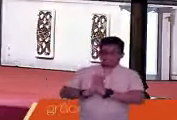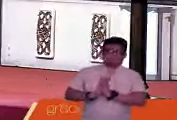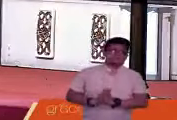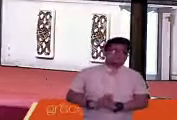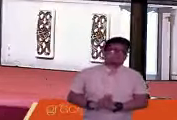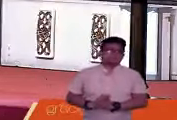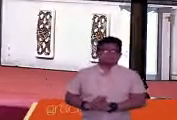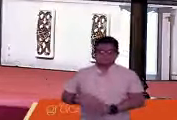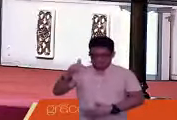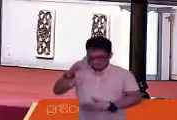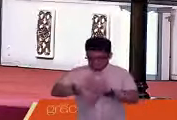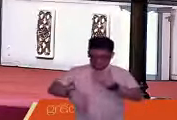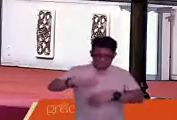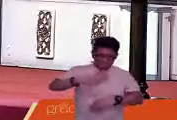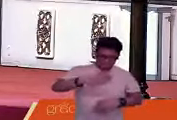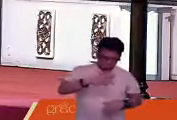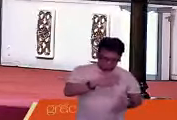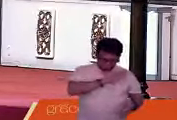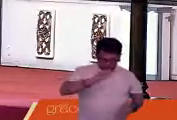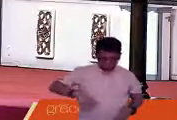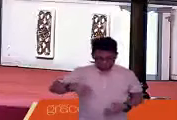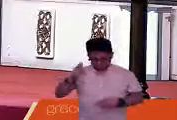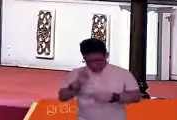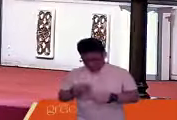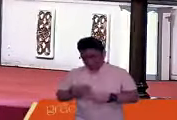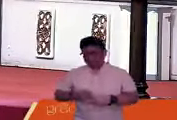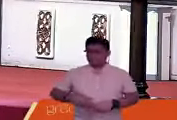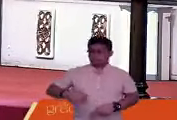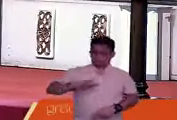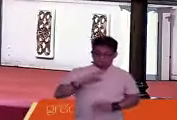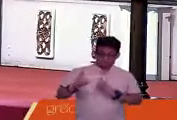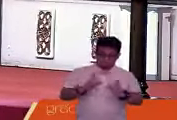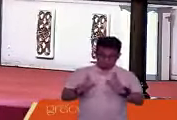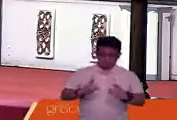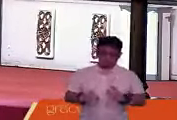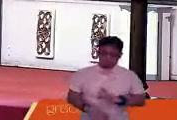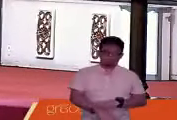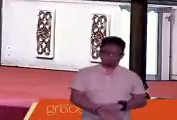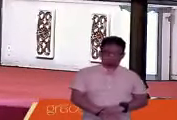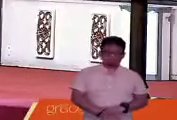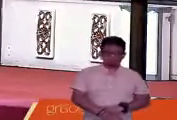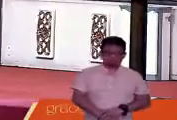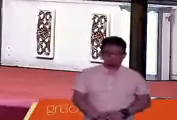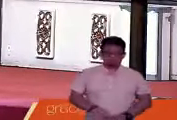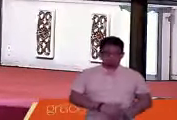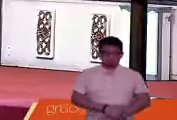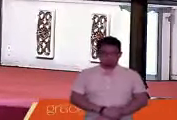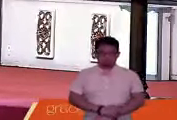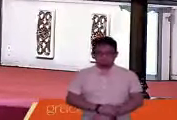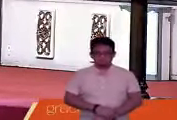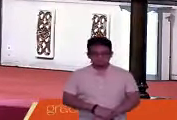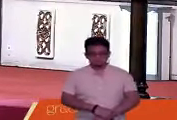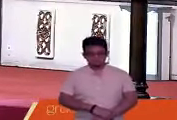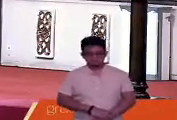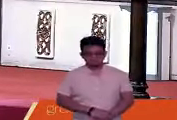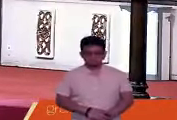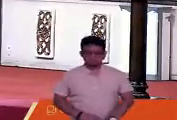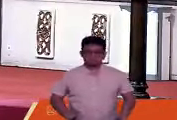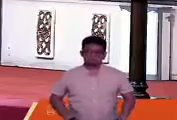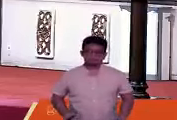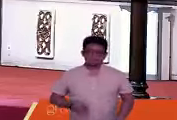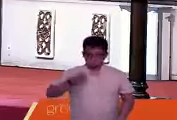whatsoever you ask in my name, that I shall do. Wala ba mo ingon ang Ginoo nga some of the things you ask. Mingon sa whatsoever you